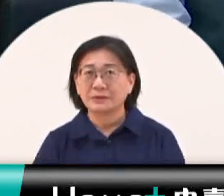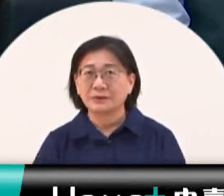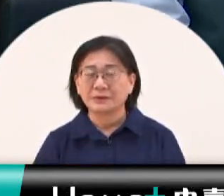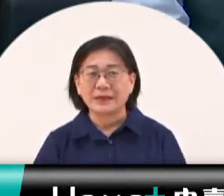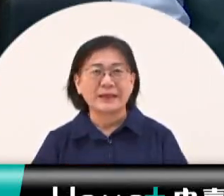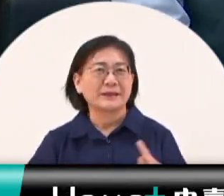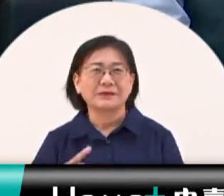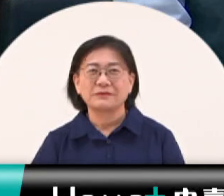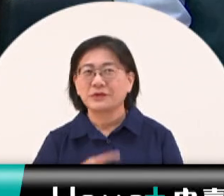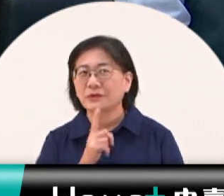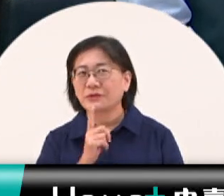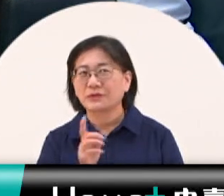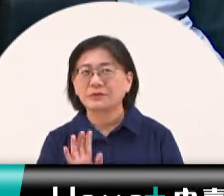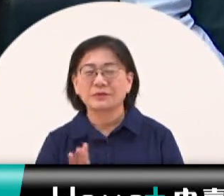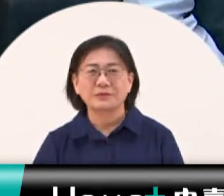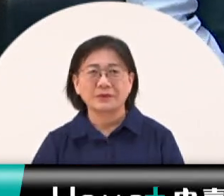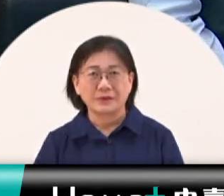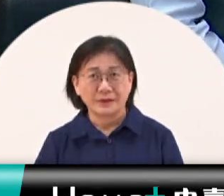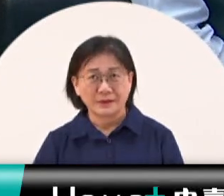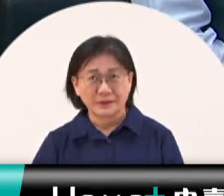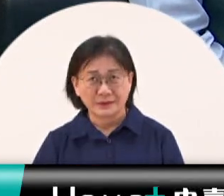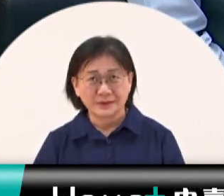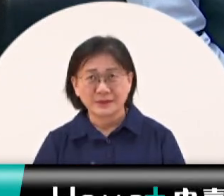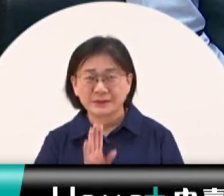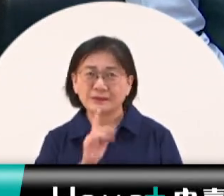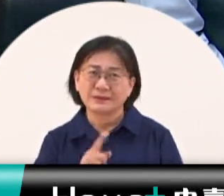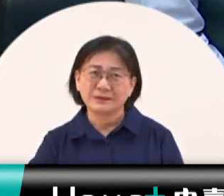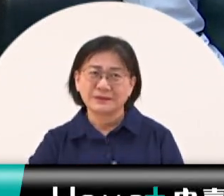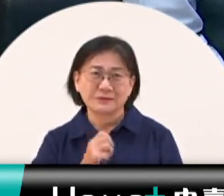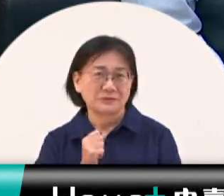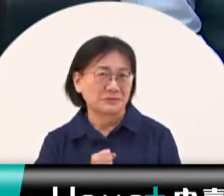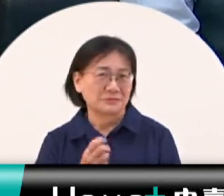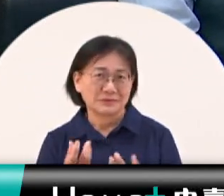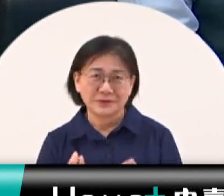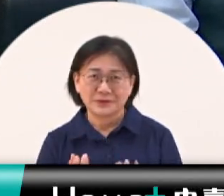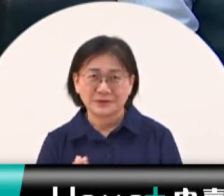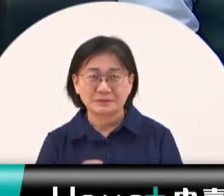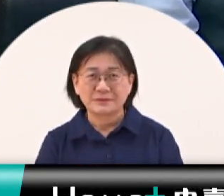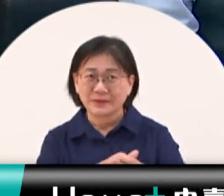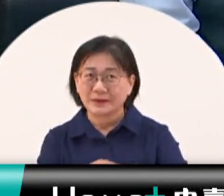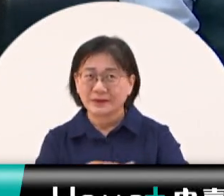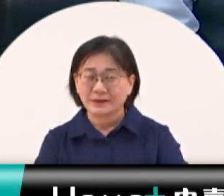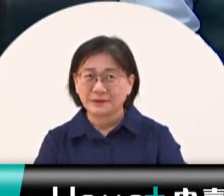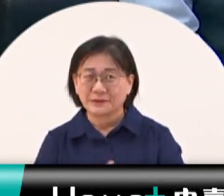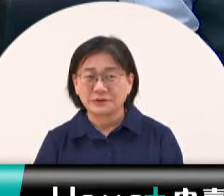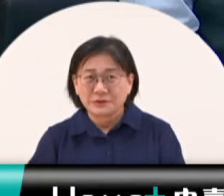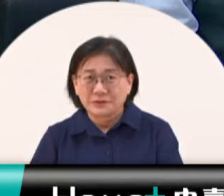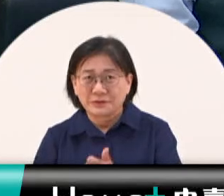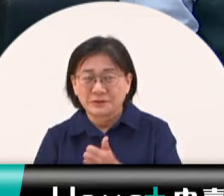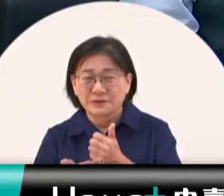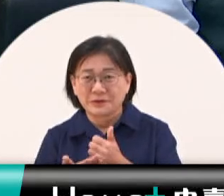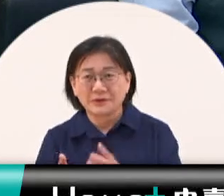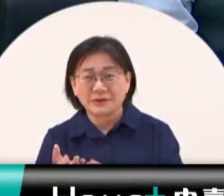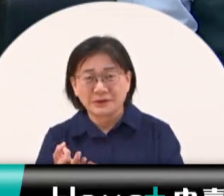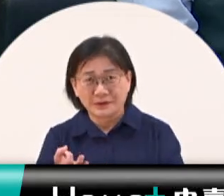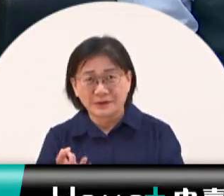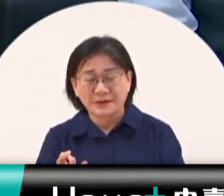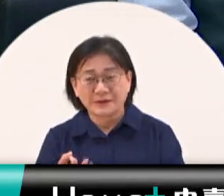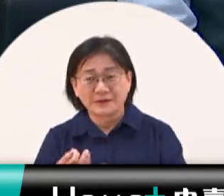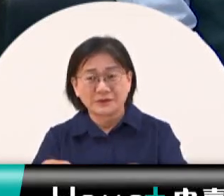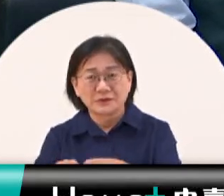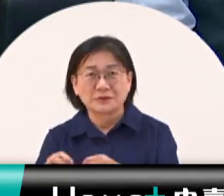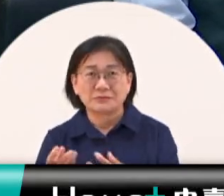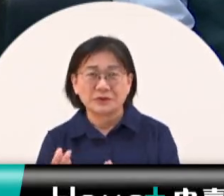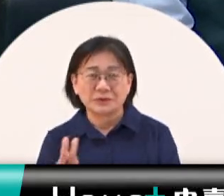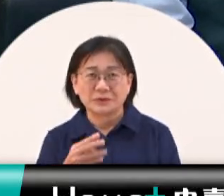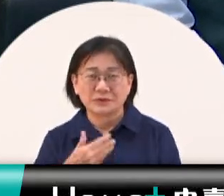青菜公公啊，有没有至少？你根本没有做嘛，对不？你不履行你的承诺嘛？ 政策还没有出台， 政策还